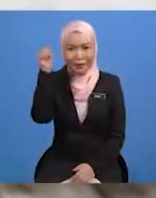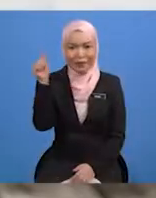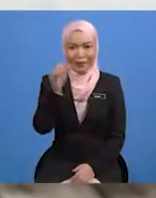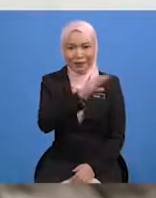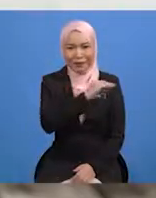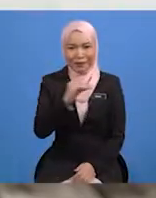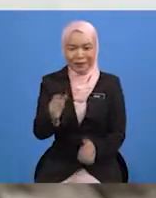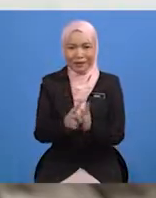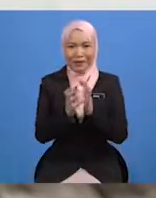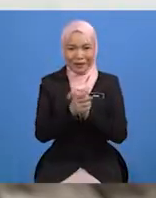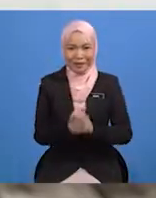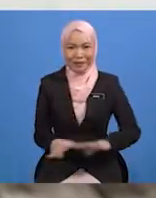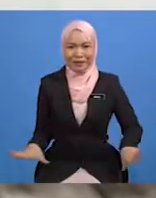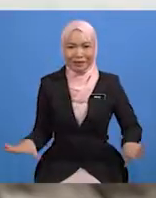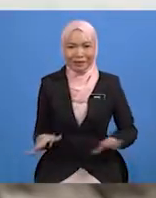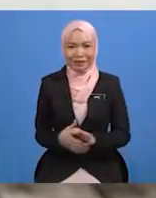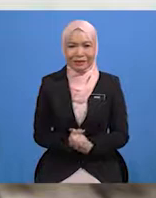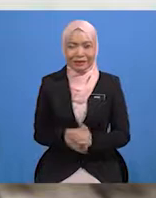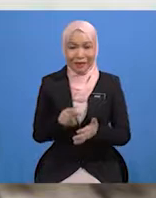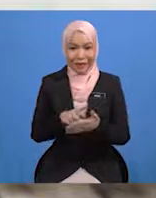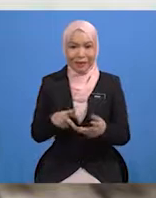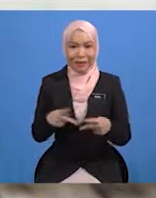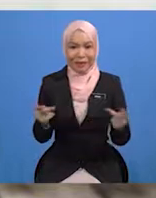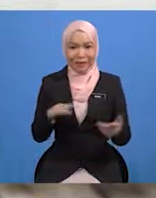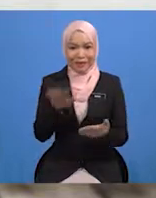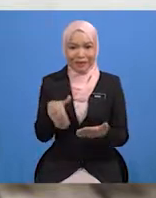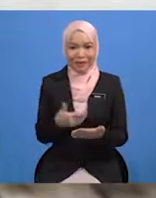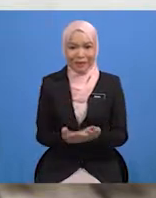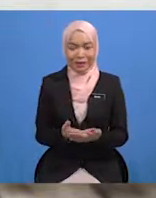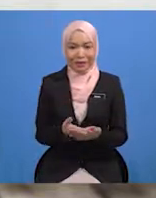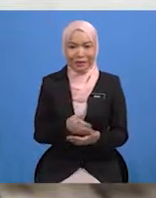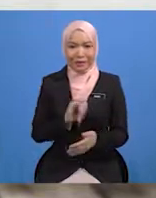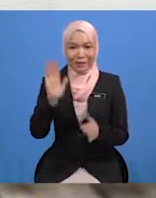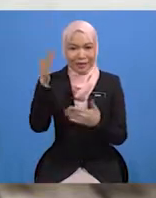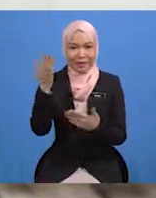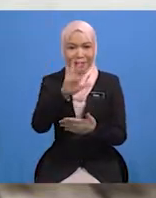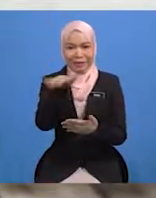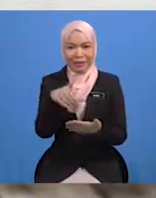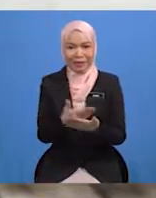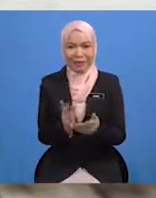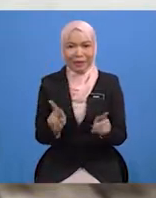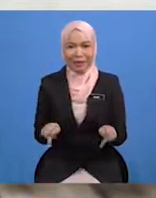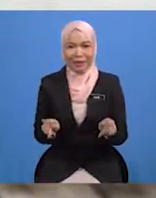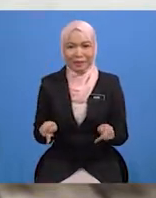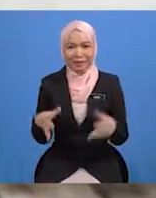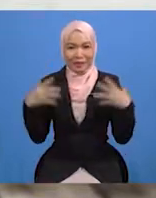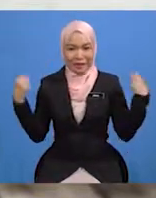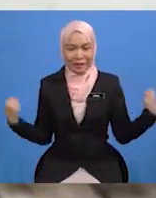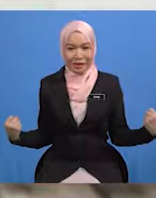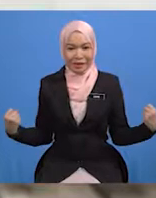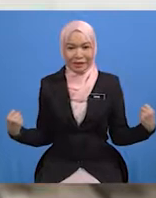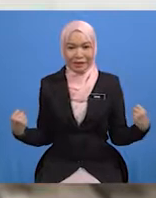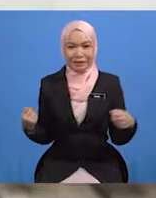Assalamualaikum dan salam sejahtera. Apa khabar semua? Diharapkan para pelajar sihat sejahtera